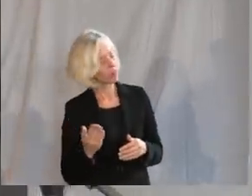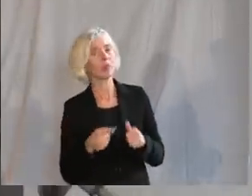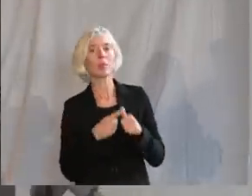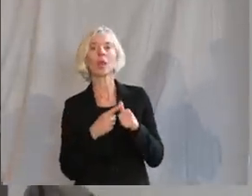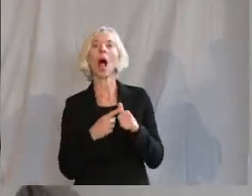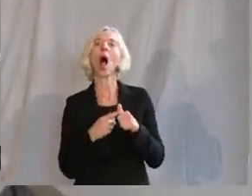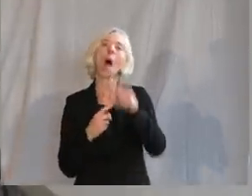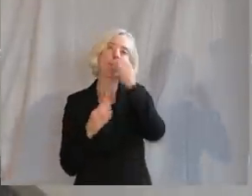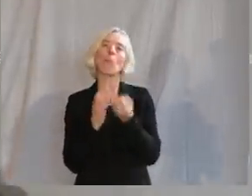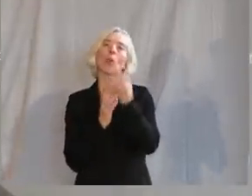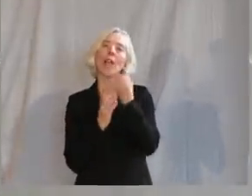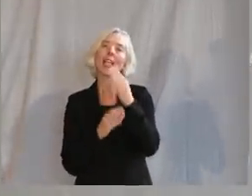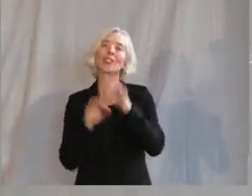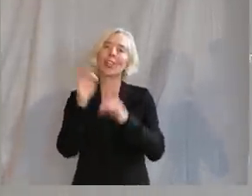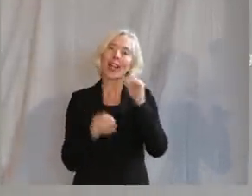Kirchweih,